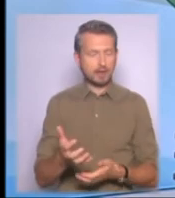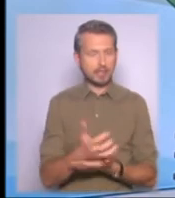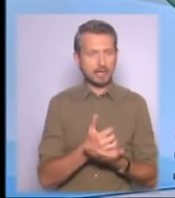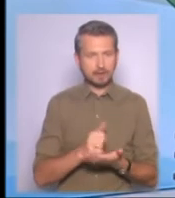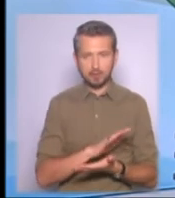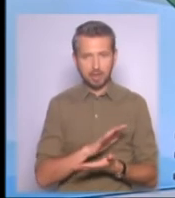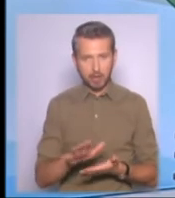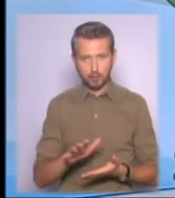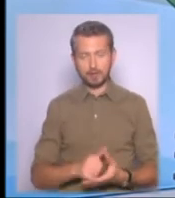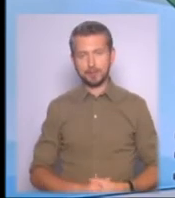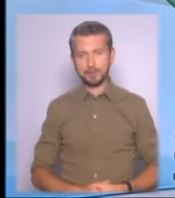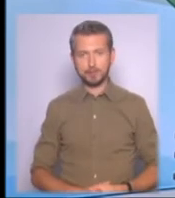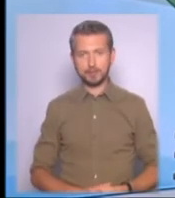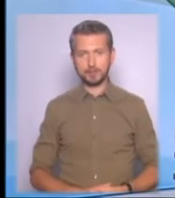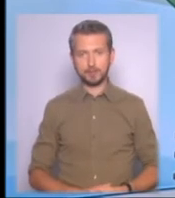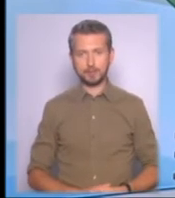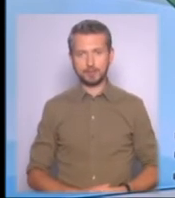Кабміну підготувала Вероніка Сектим.